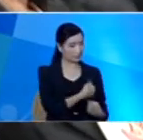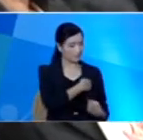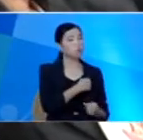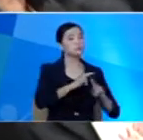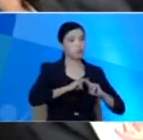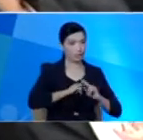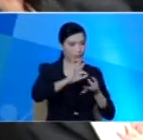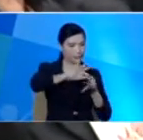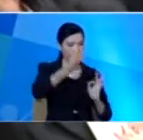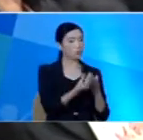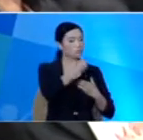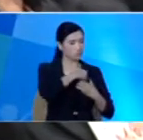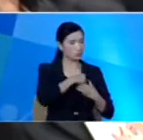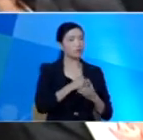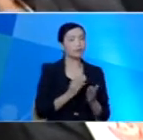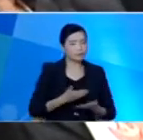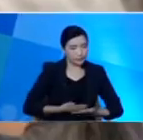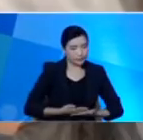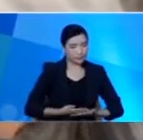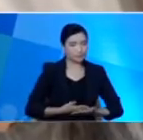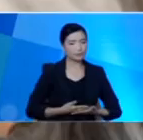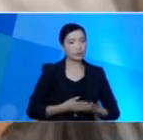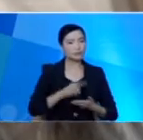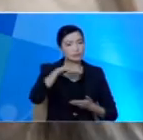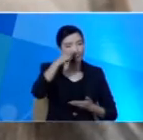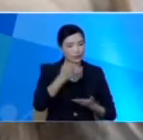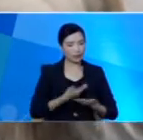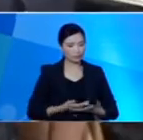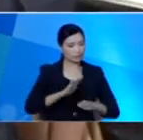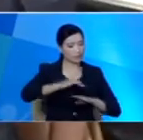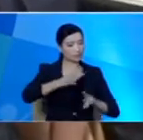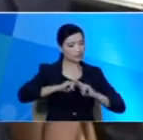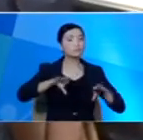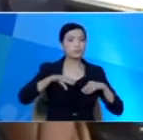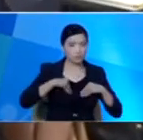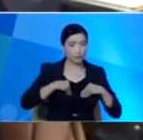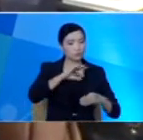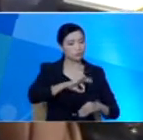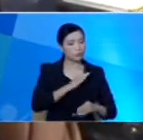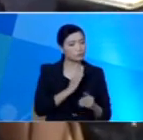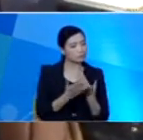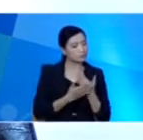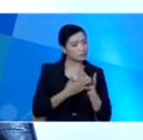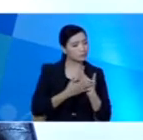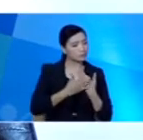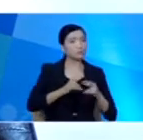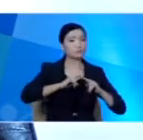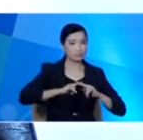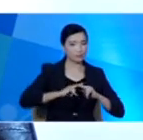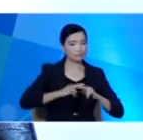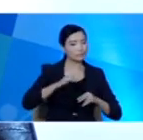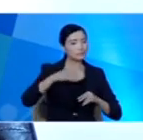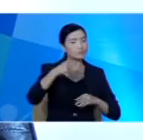านั่นคือการภาวนาการอยู่กับตัวเองอยู่ธรรมชาติของตัวเองนะให้รู้สึกกับทุกอย่างในตัวเองแล้วก็ต